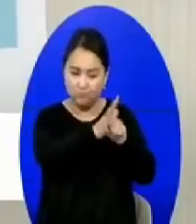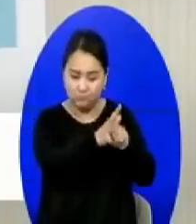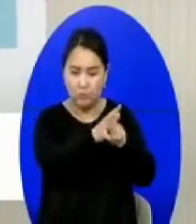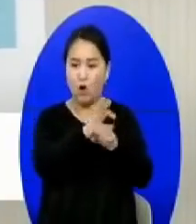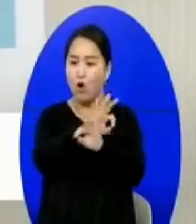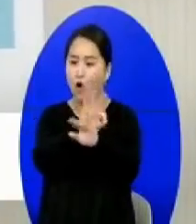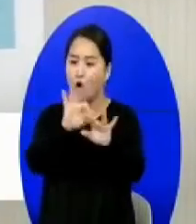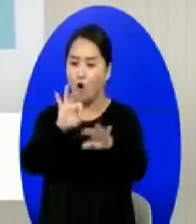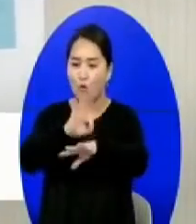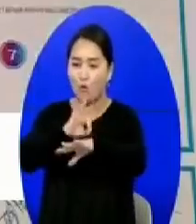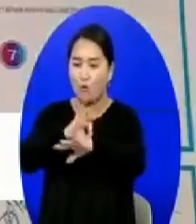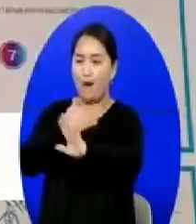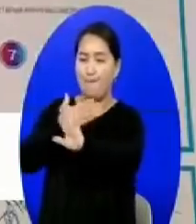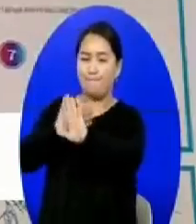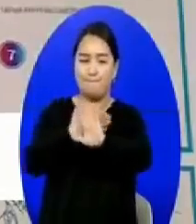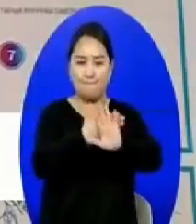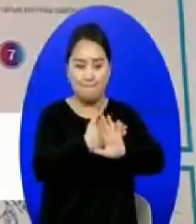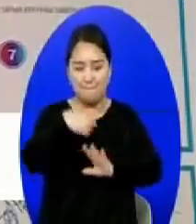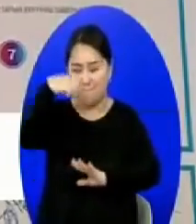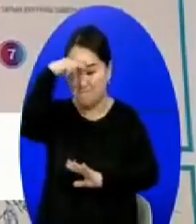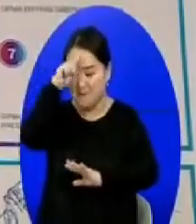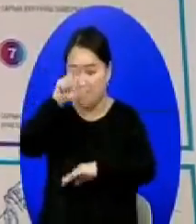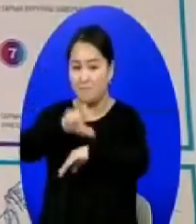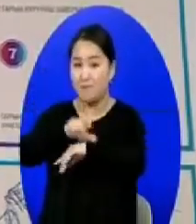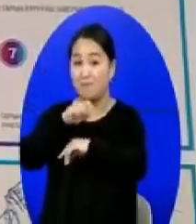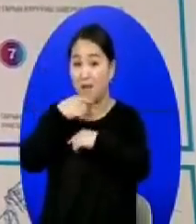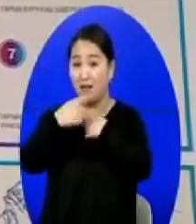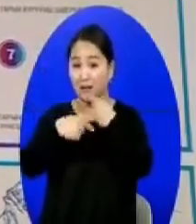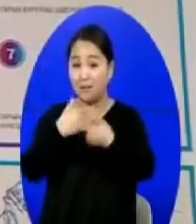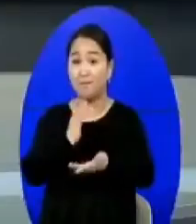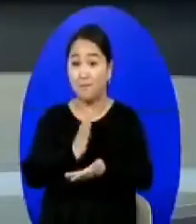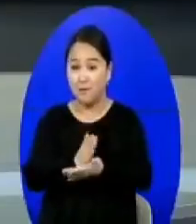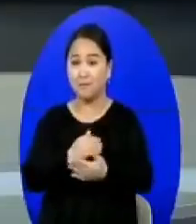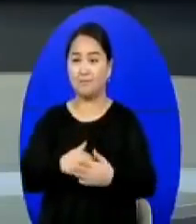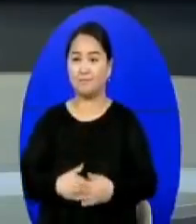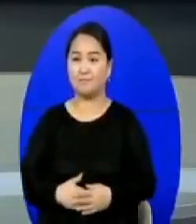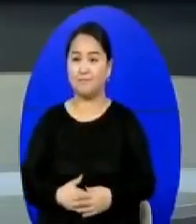өвчнөөс сэргийлж байгааг мэрэгчлэтнүүд хэлж байна.